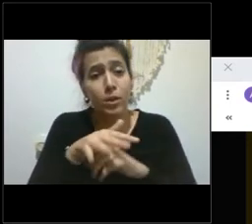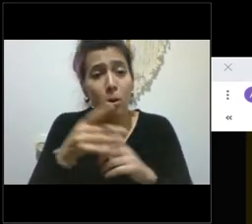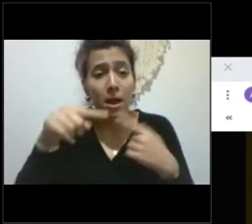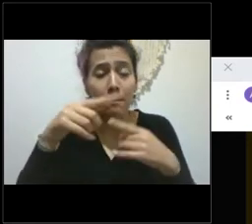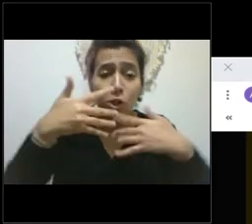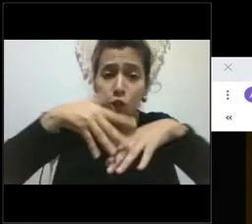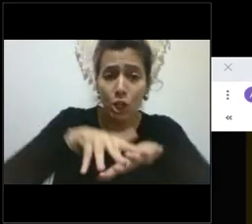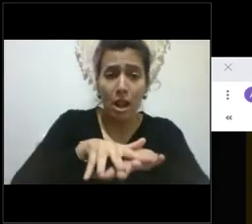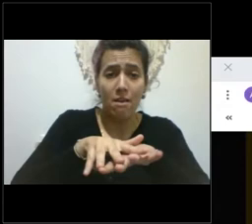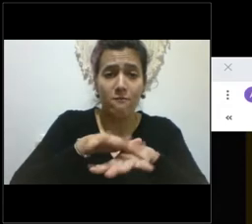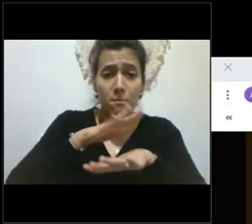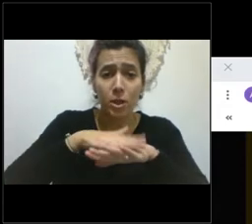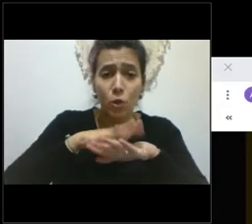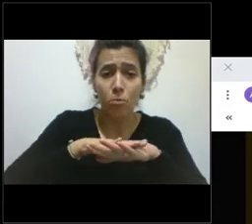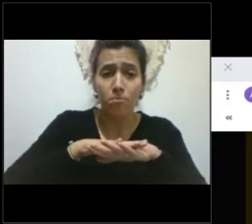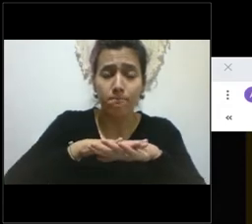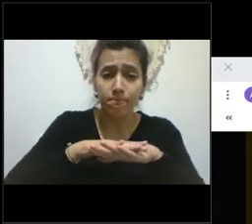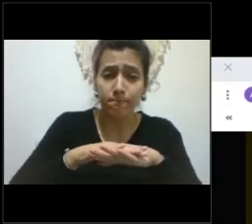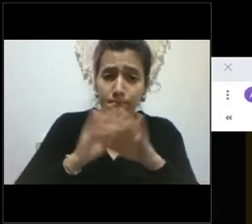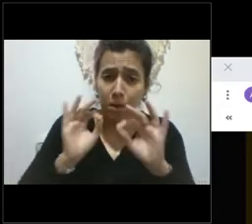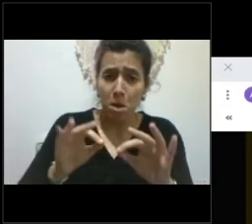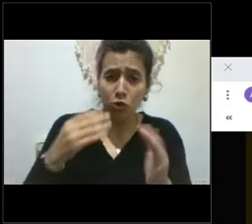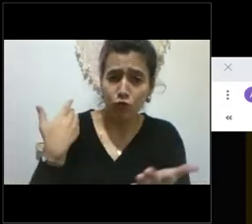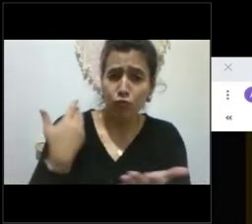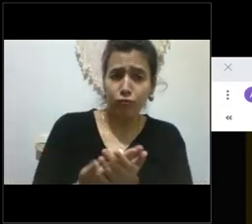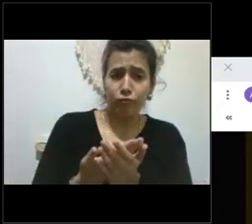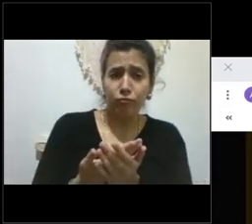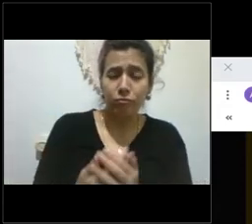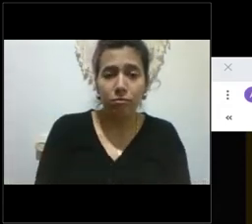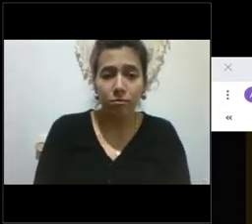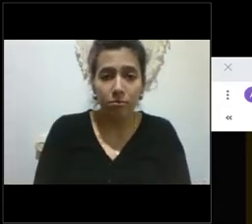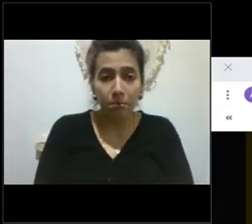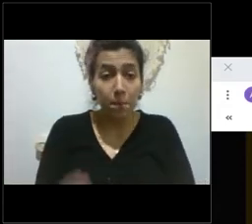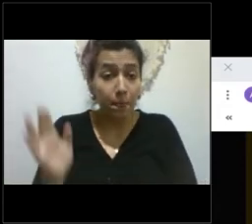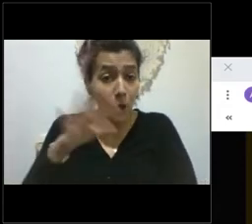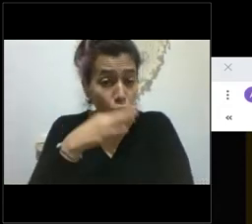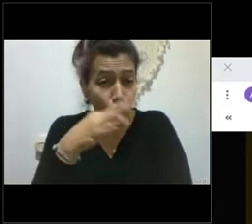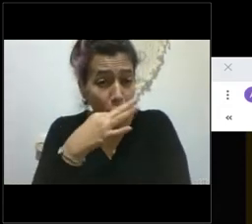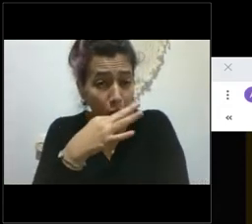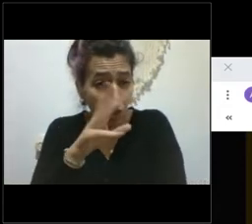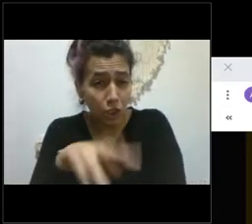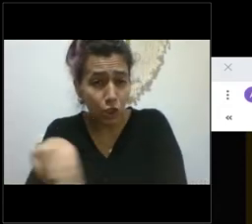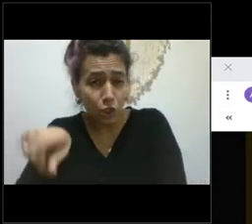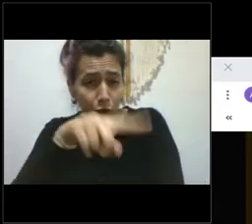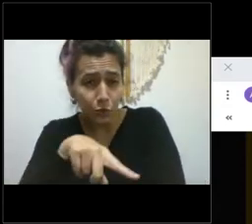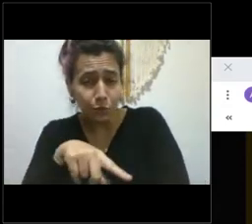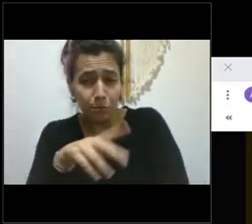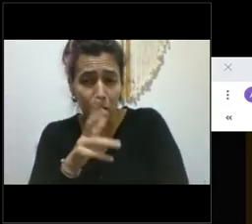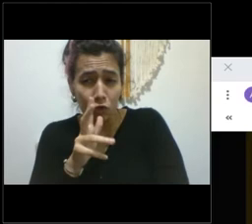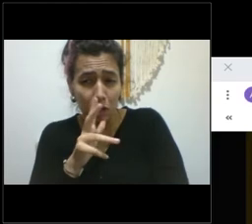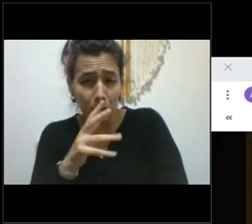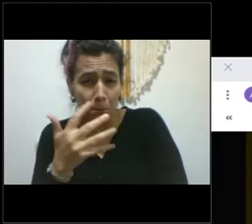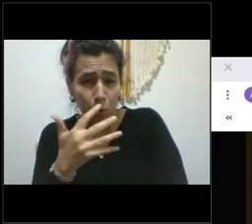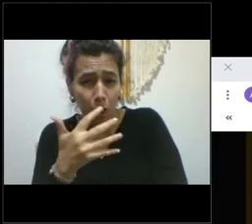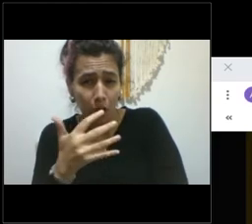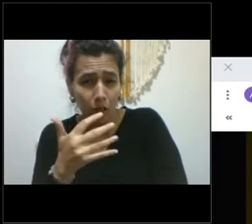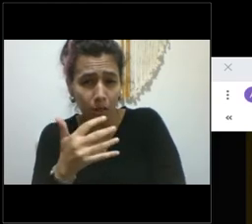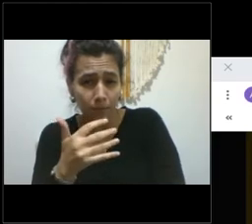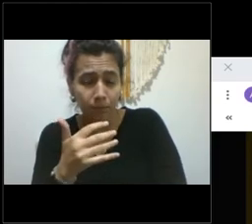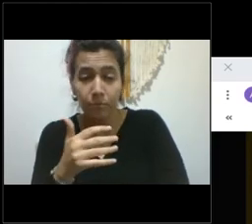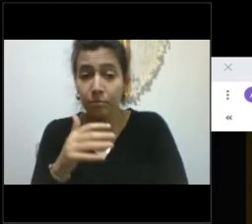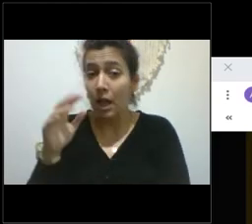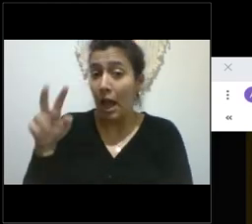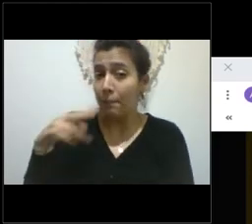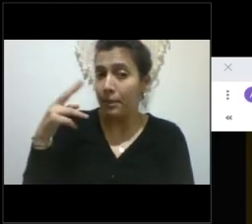לגמרי. נראה איזה שאלות יש לנו? תהיה התעסקות גם